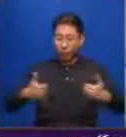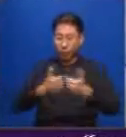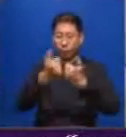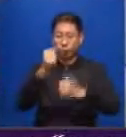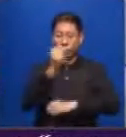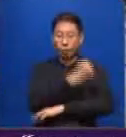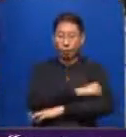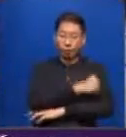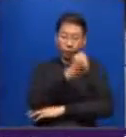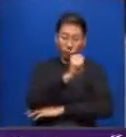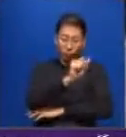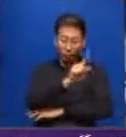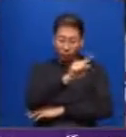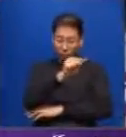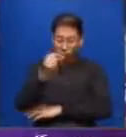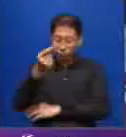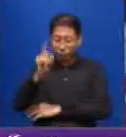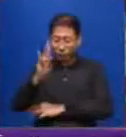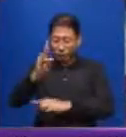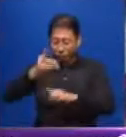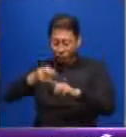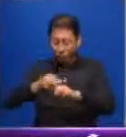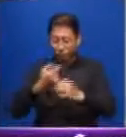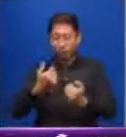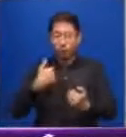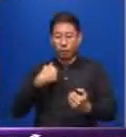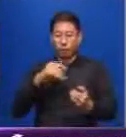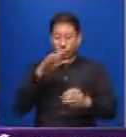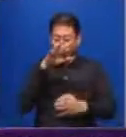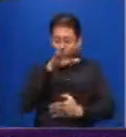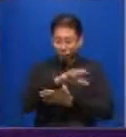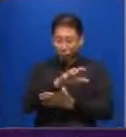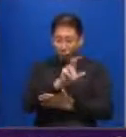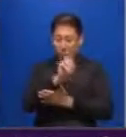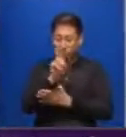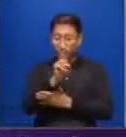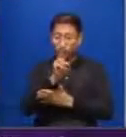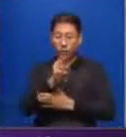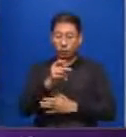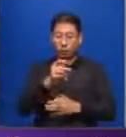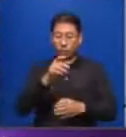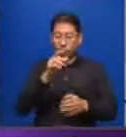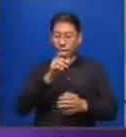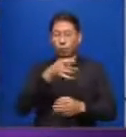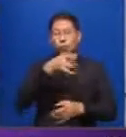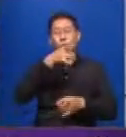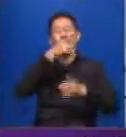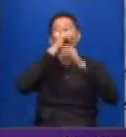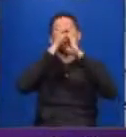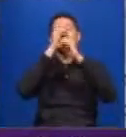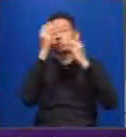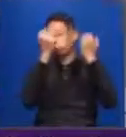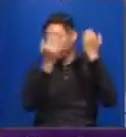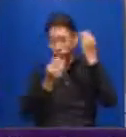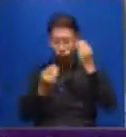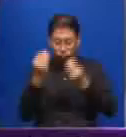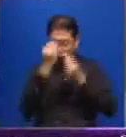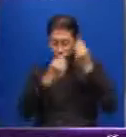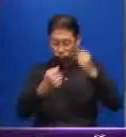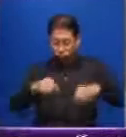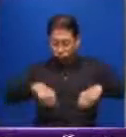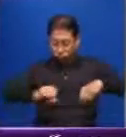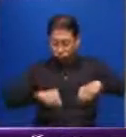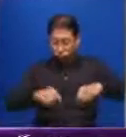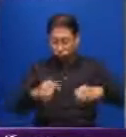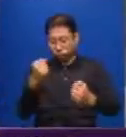11-17เมษายนนี้ค่ะโดยเน้นบังคับใช้กฎหมายควบคุมการดื่มแอลกอฮอล์แล้วขับขี่รถยนต์จักรยานยนต์จัด